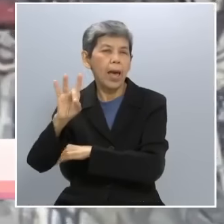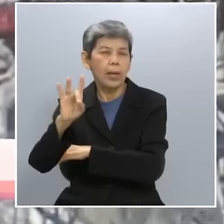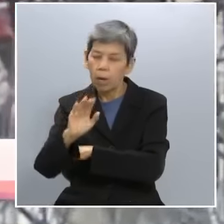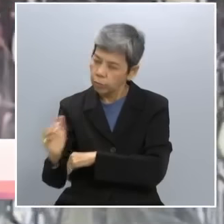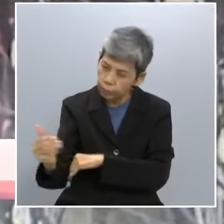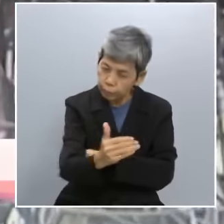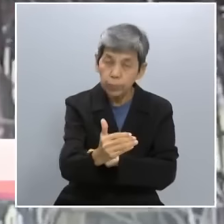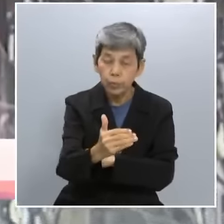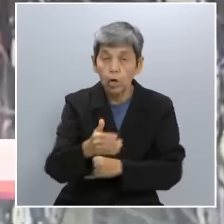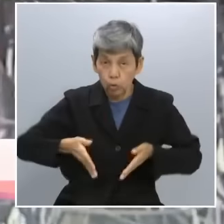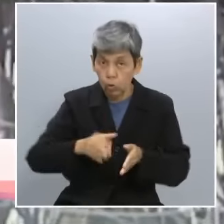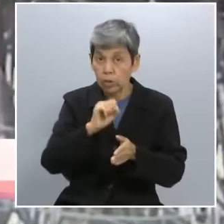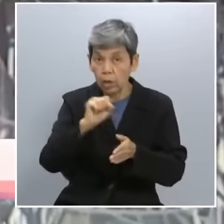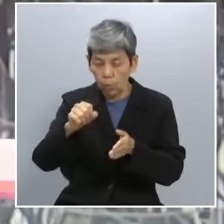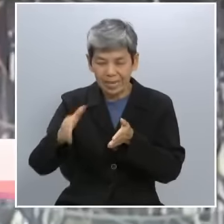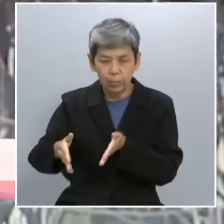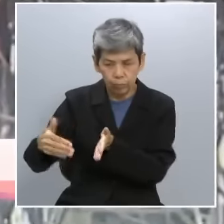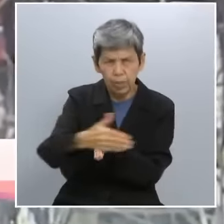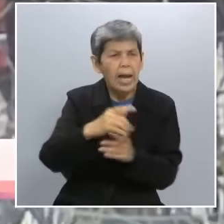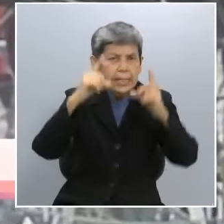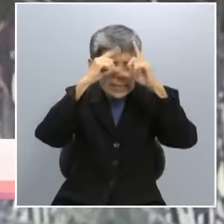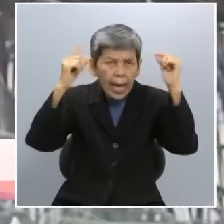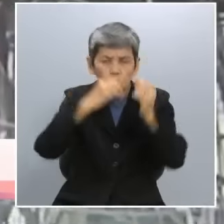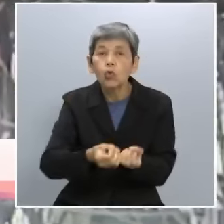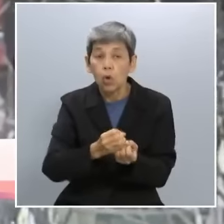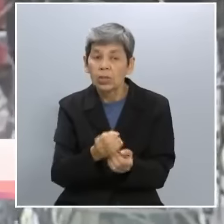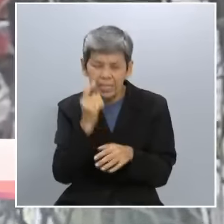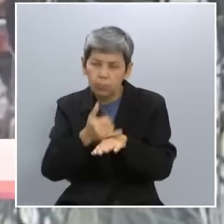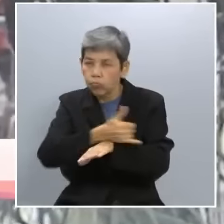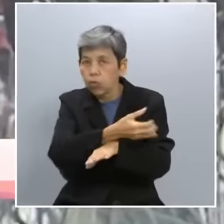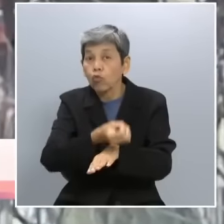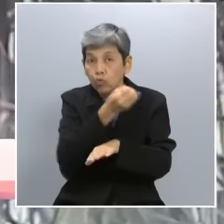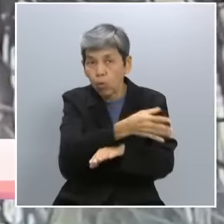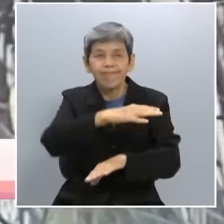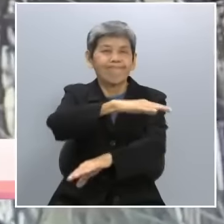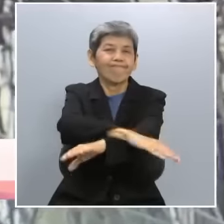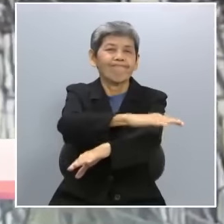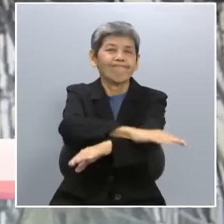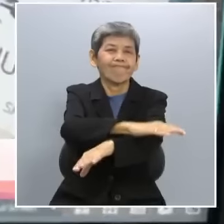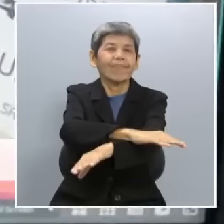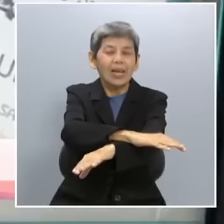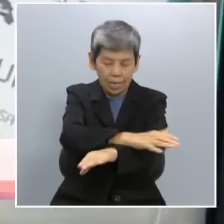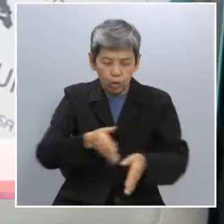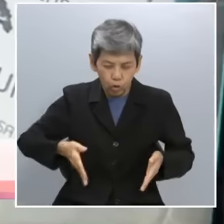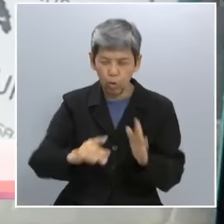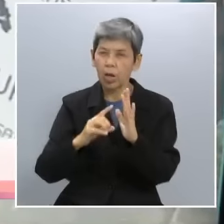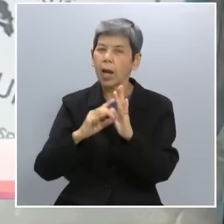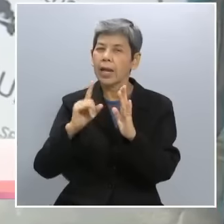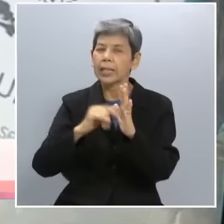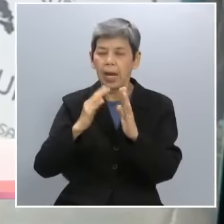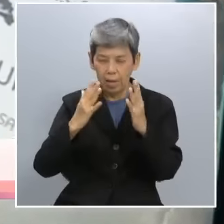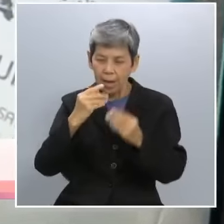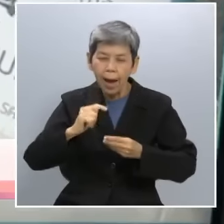ถนนสสงค่ะคาดว่าแท็กซี่ไปส่งผู้ต้องสงสัยคนนี้ที่สี่แยกถนนเดชานุชิตตลาดโต้รุ่ง